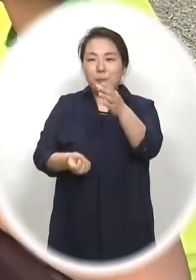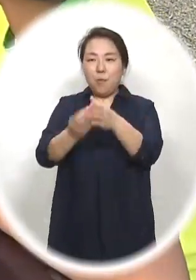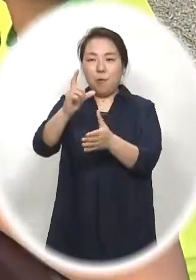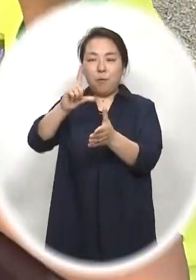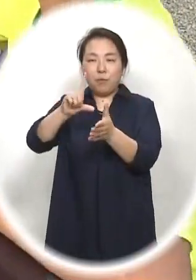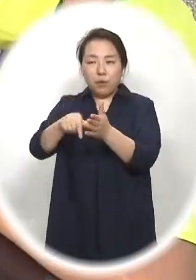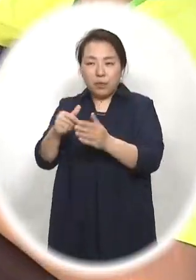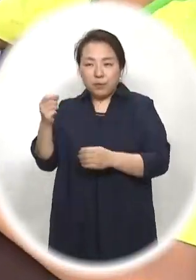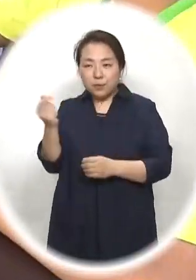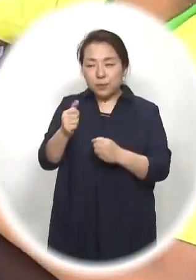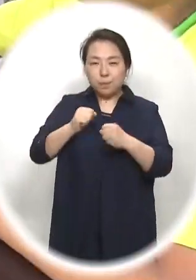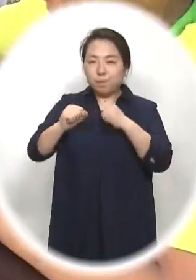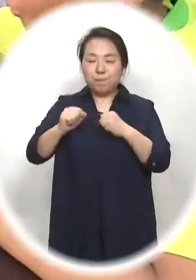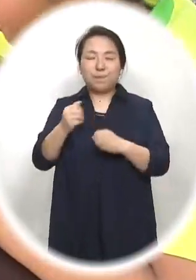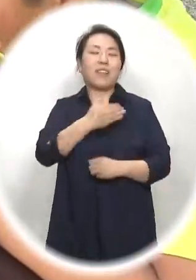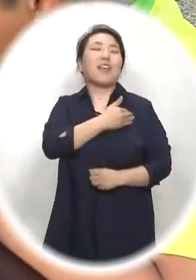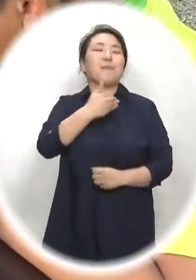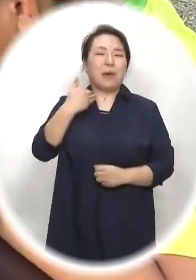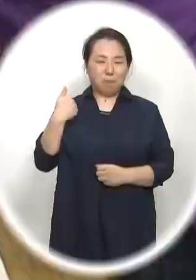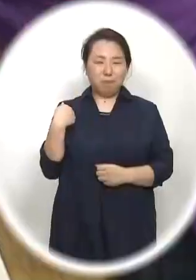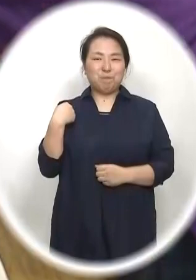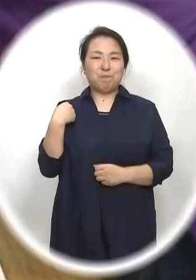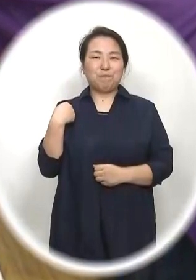素早い対応をすることができます。